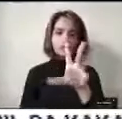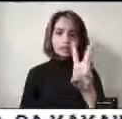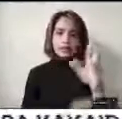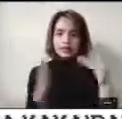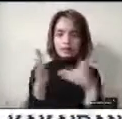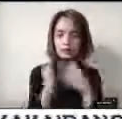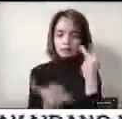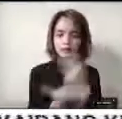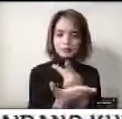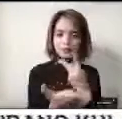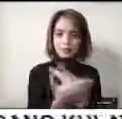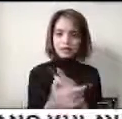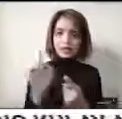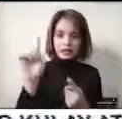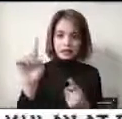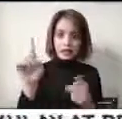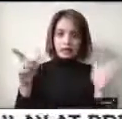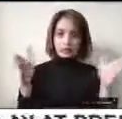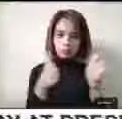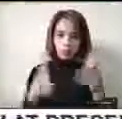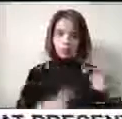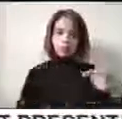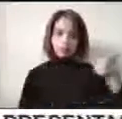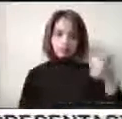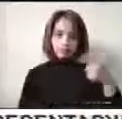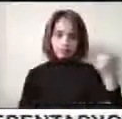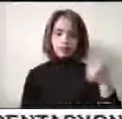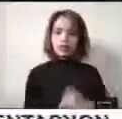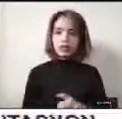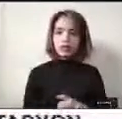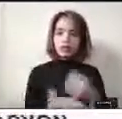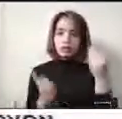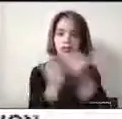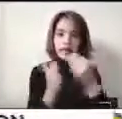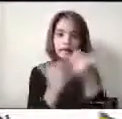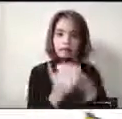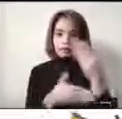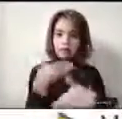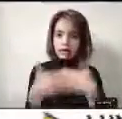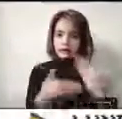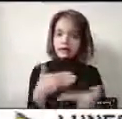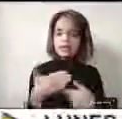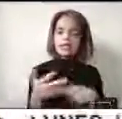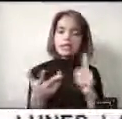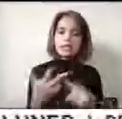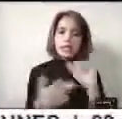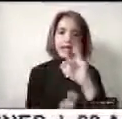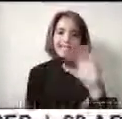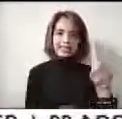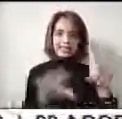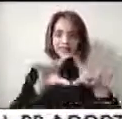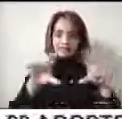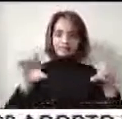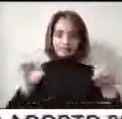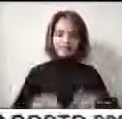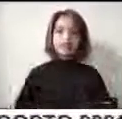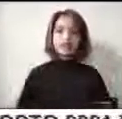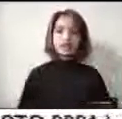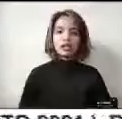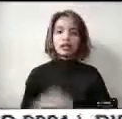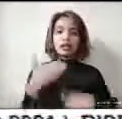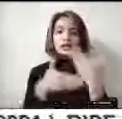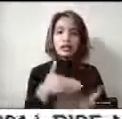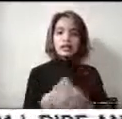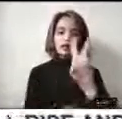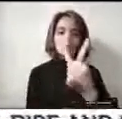paglabag sa Dangerous Drugs Act of 2002. Nasa kustudiya na ng Dipakulaw Municipal Police Station ng most wanted